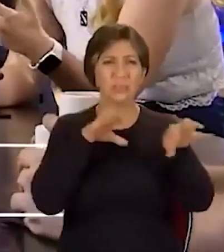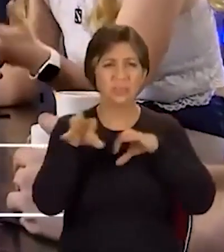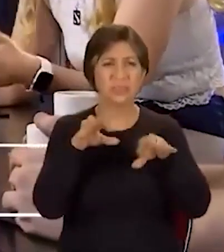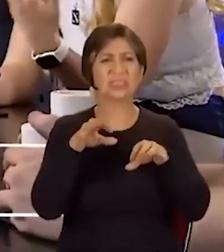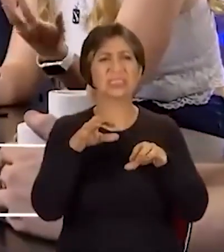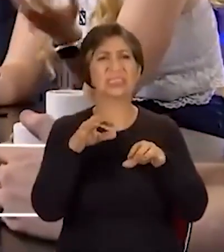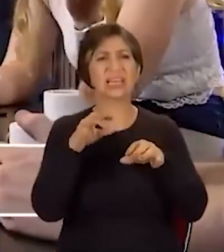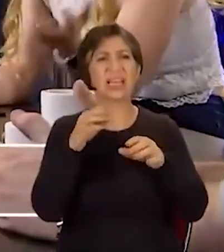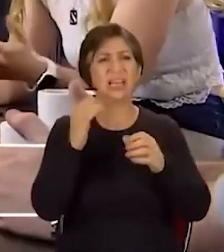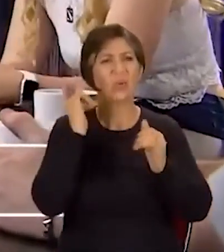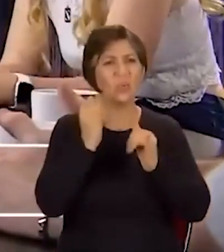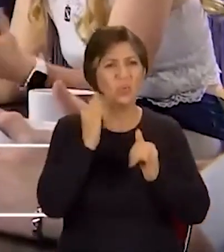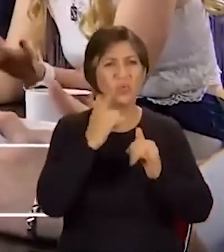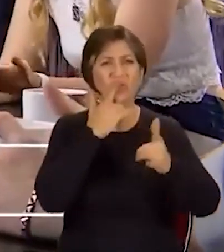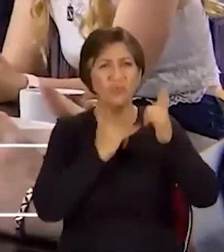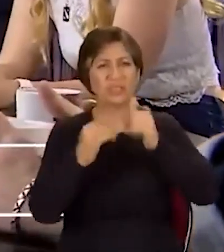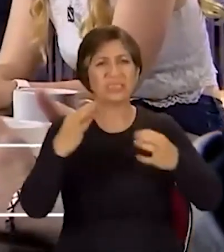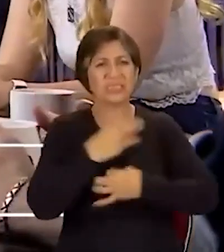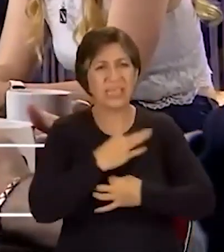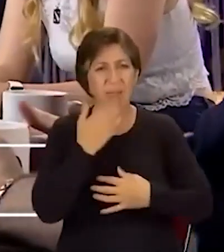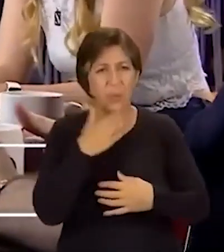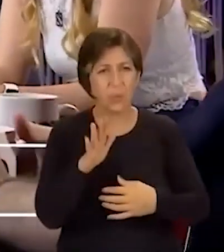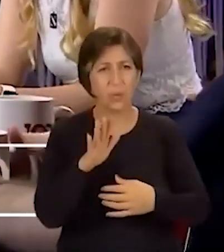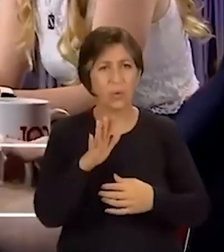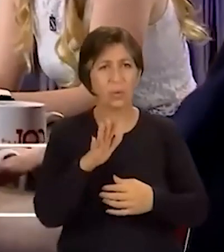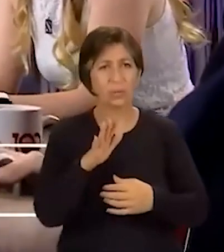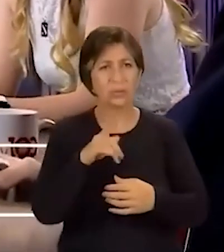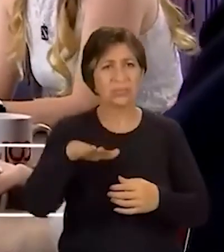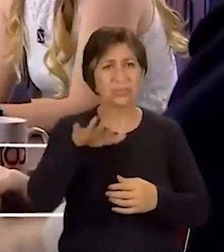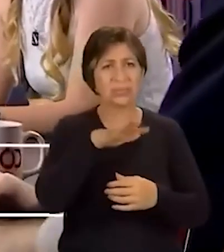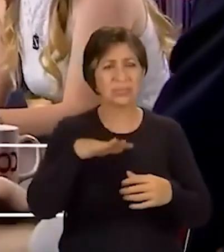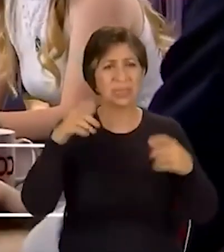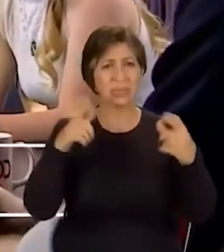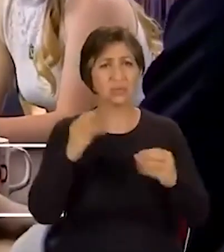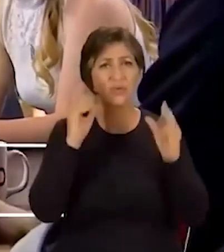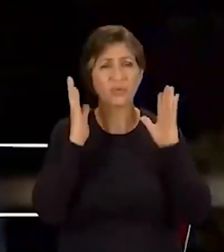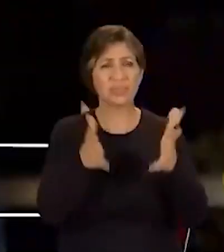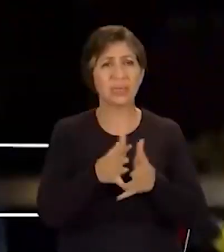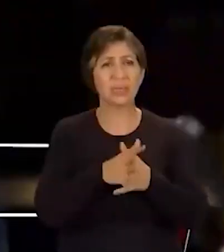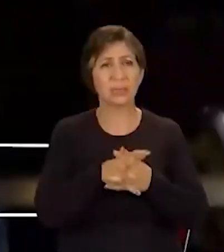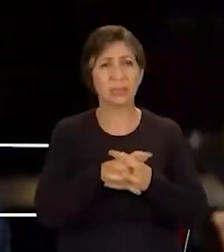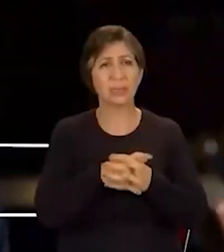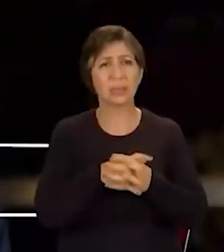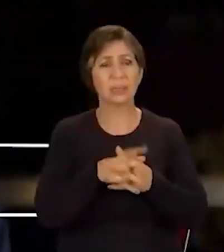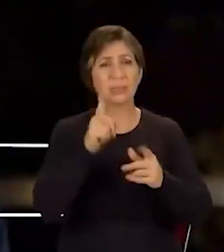ayrımcılık içeren cümleler falan, agresif tavırlar. Bulunuyorsunuz, sahadasınız zaten bir tür. Çok fazla oluyor agresif. Çok fazla. Evet